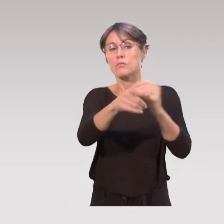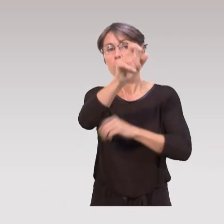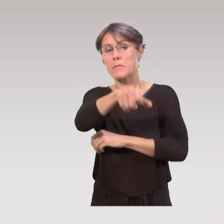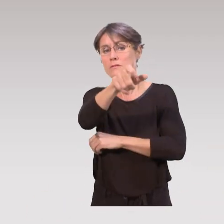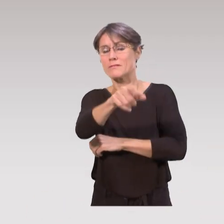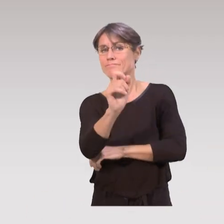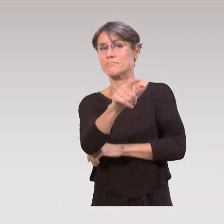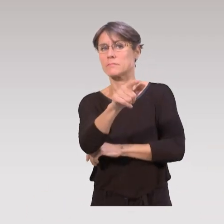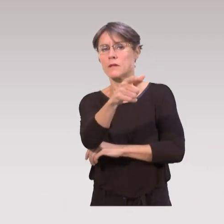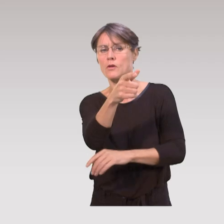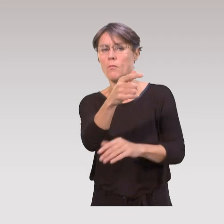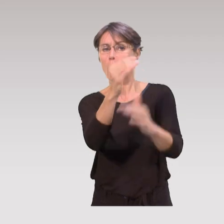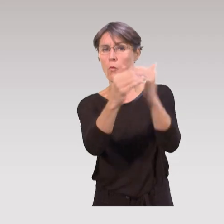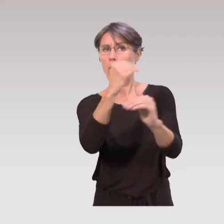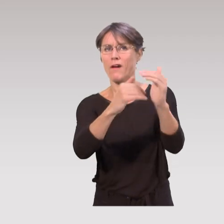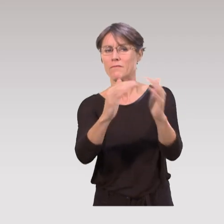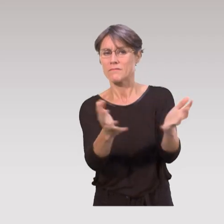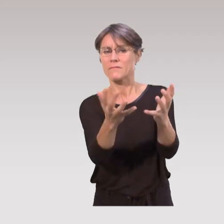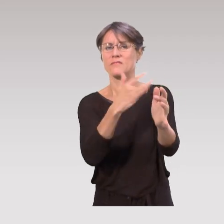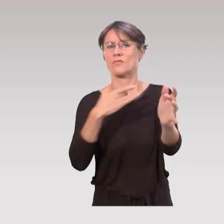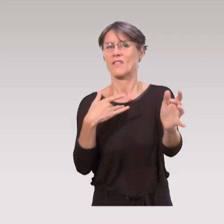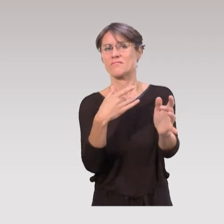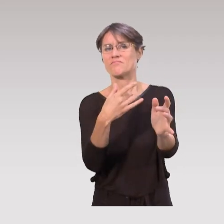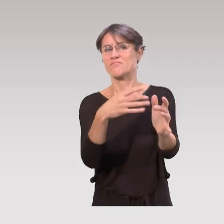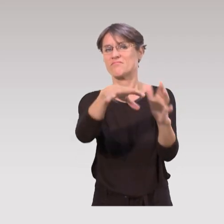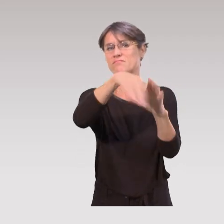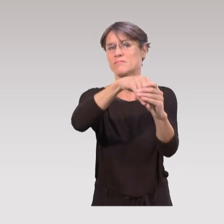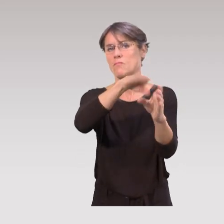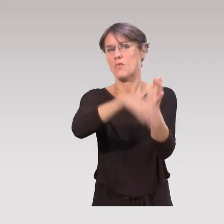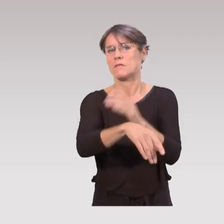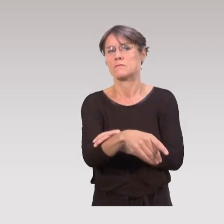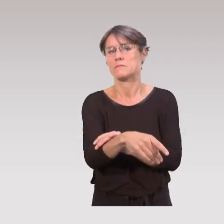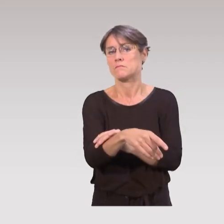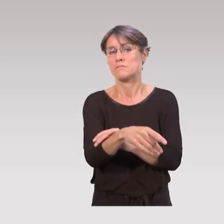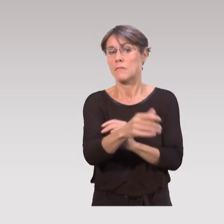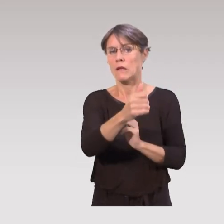par exemple. Elles participent moins à des programmes de promotion de la santé.